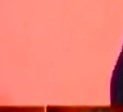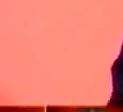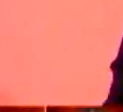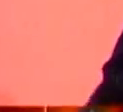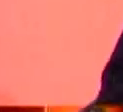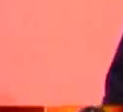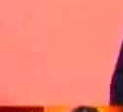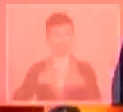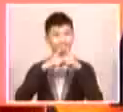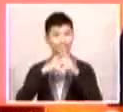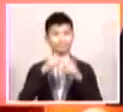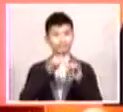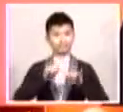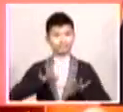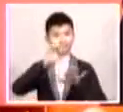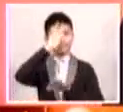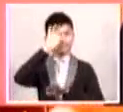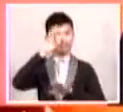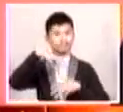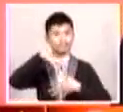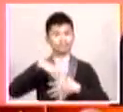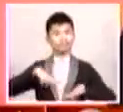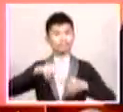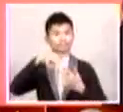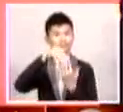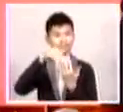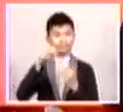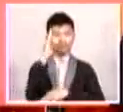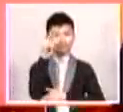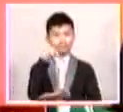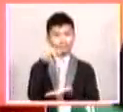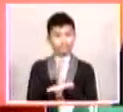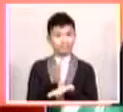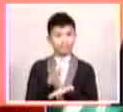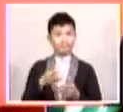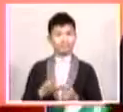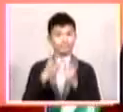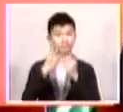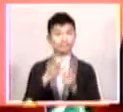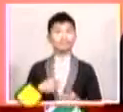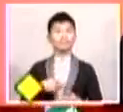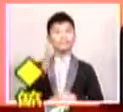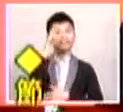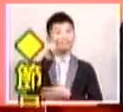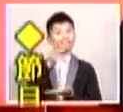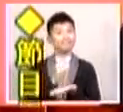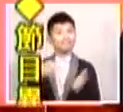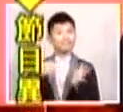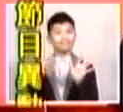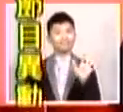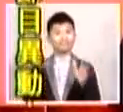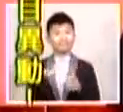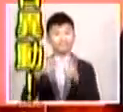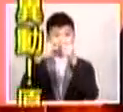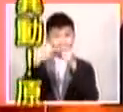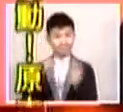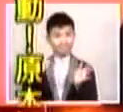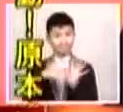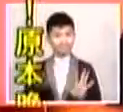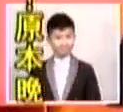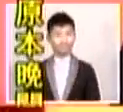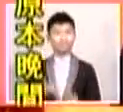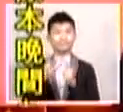继续回到在民进党党内总统初选第四场政见发表会的现场。那么整个政见发表会进行到现在，我们进入第三个阶